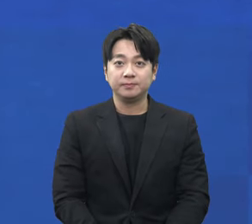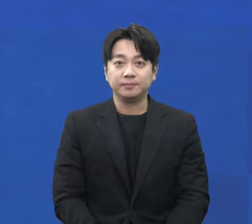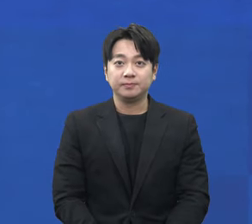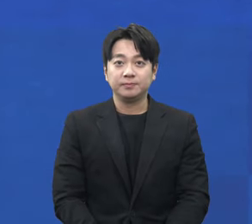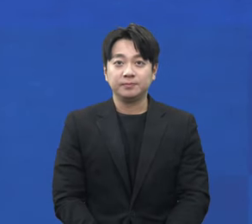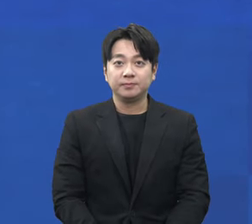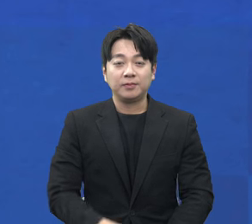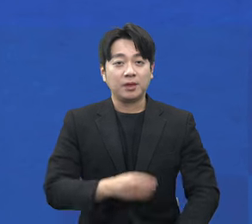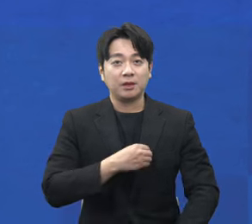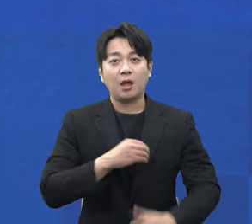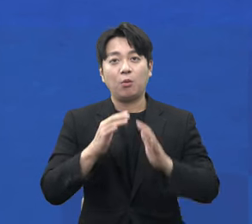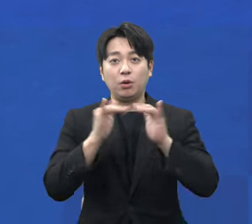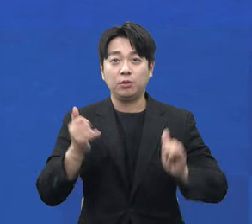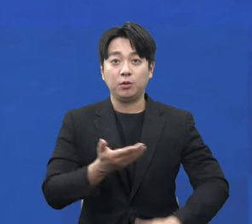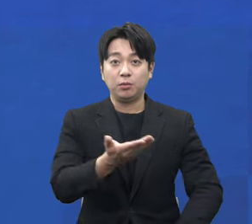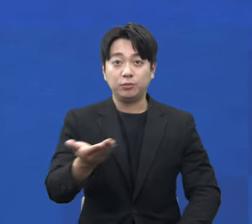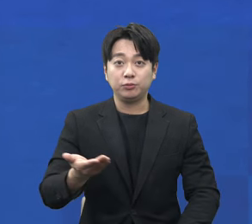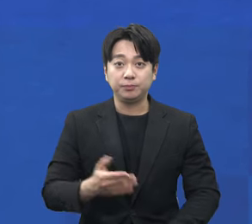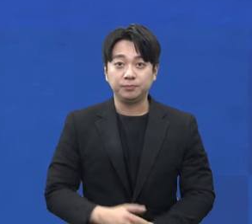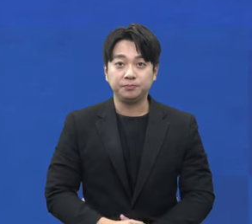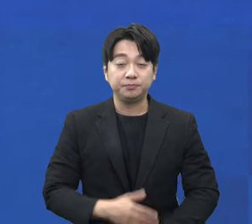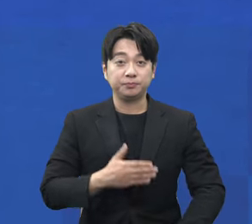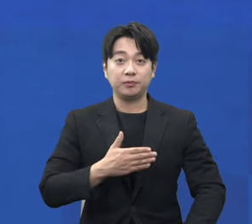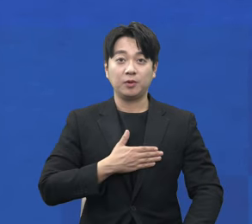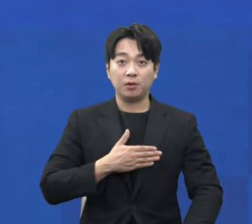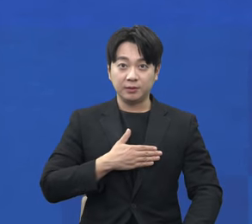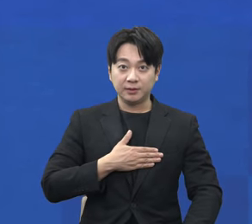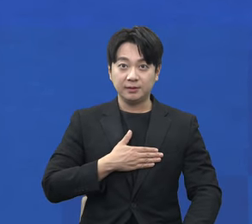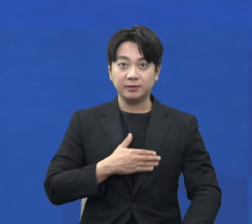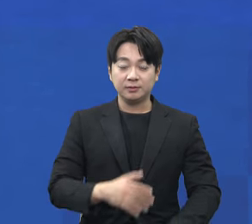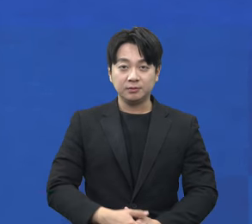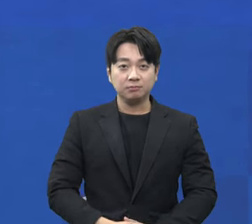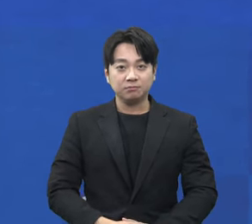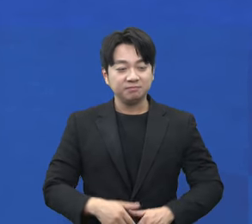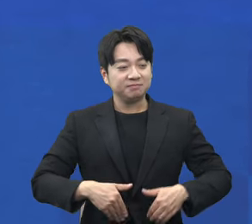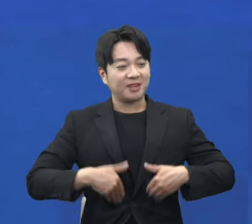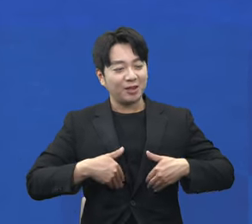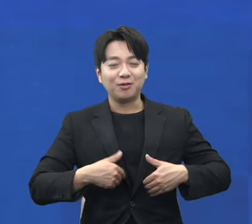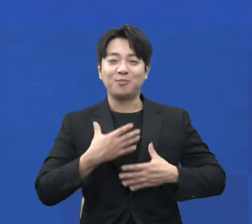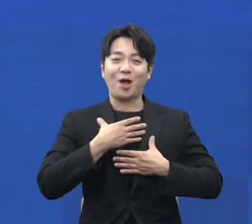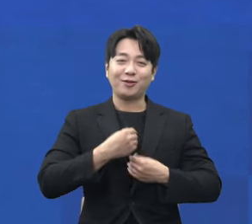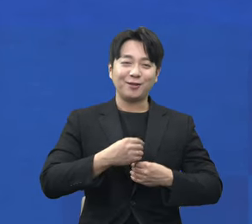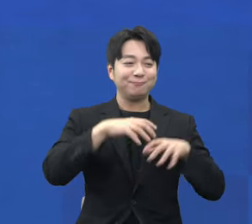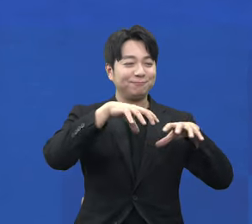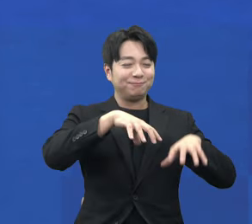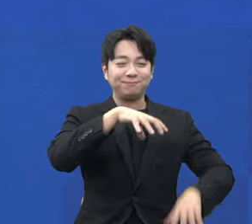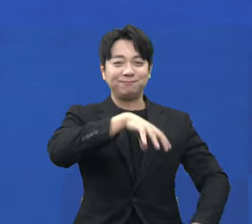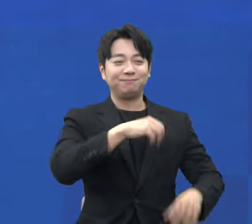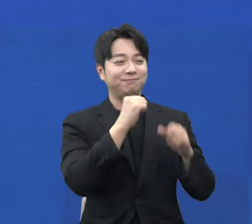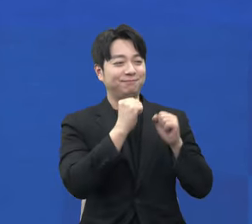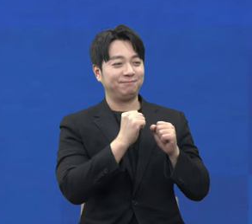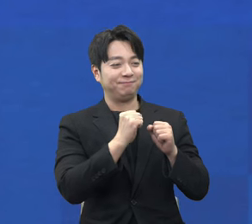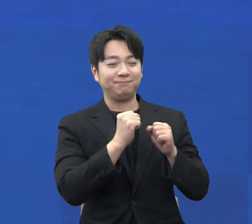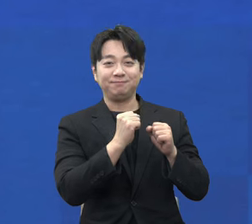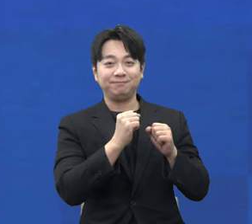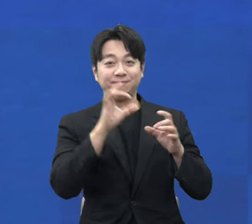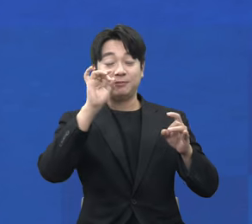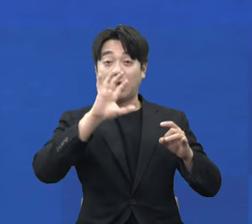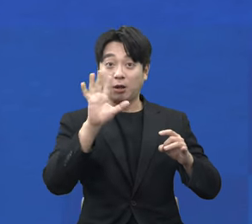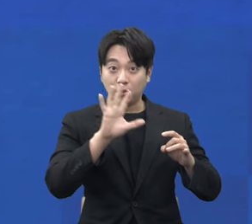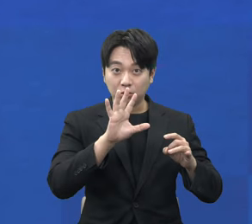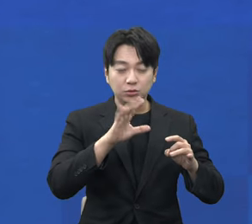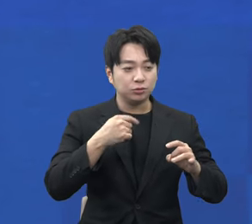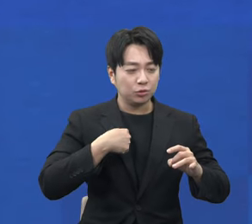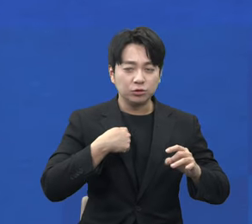사랑하는 당원동지 여러분 저 본건 눈은 따스한 곳에 있지 않겠습니다 저는 여의도에서 가장 먼 곳에